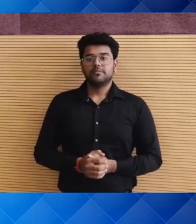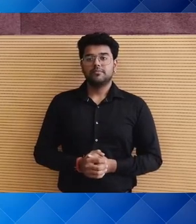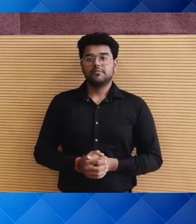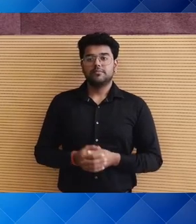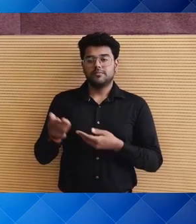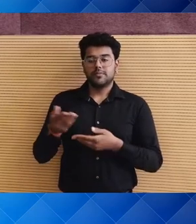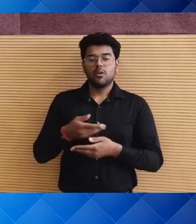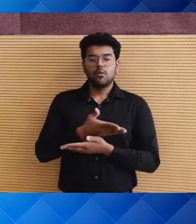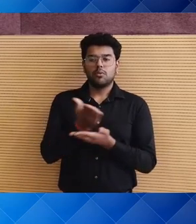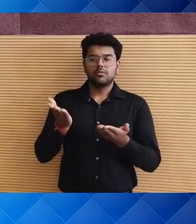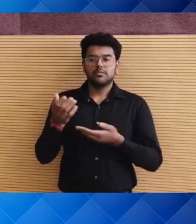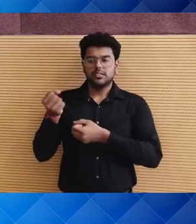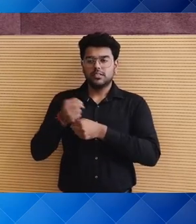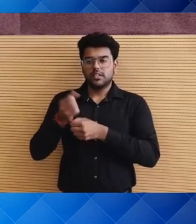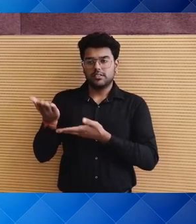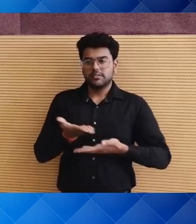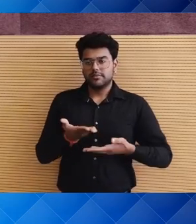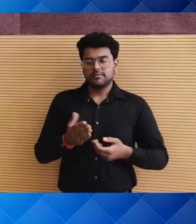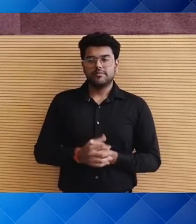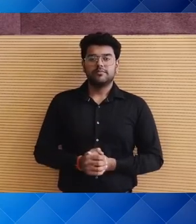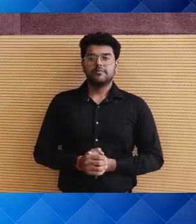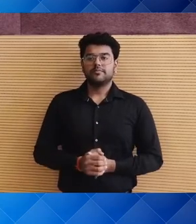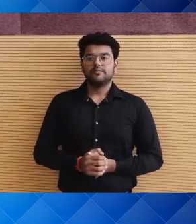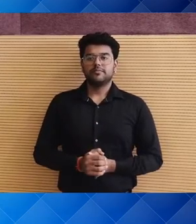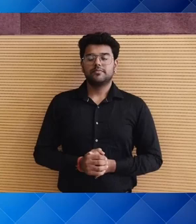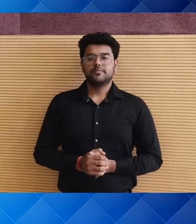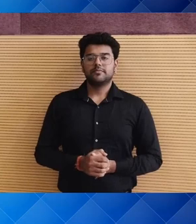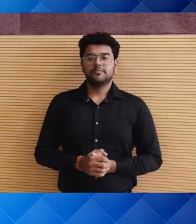सम्मानित अतिथियों और